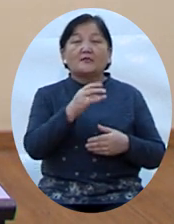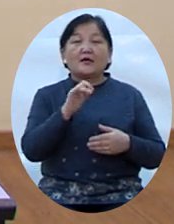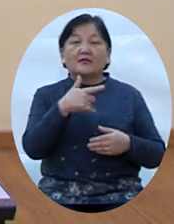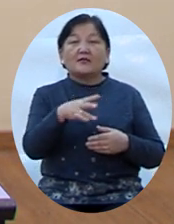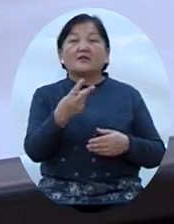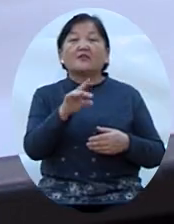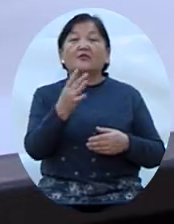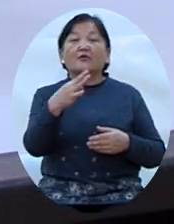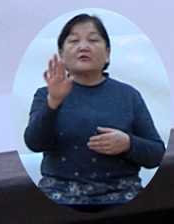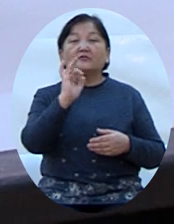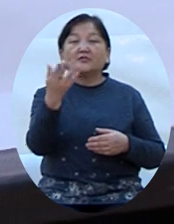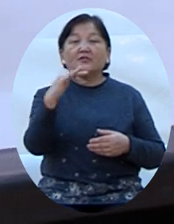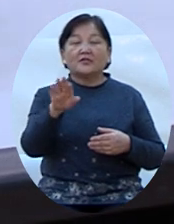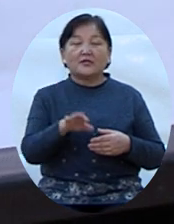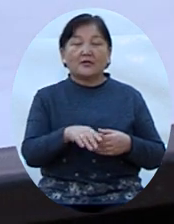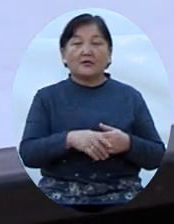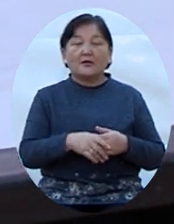гидроксид